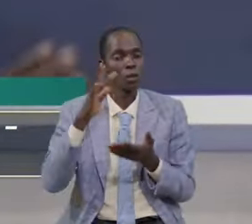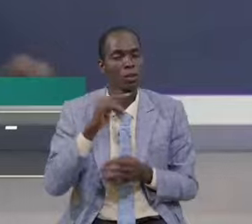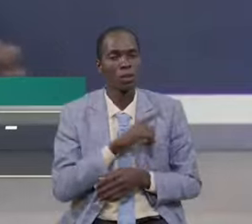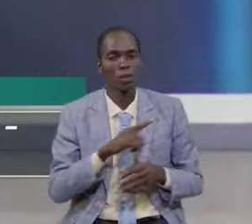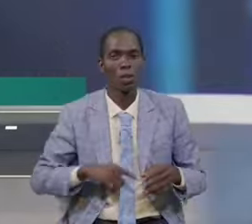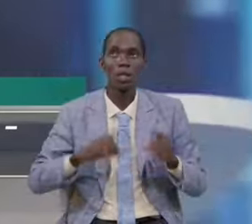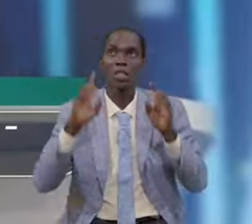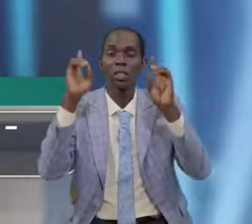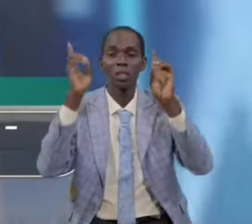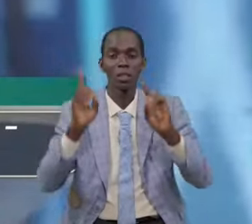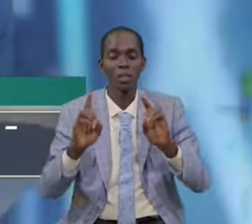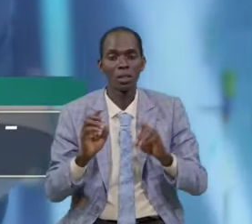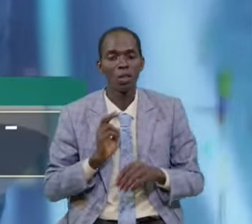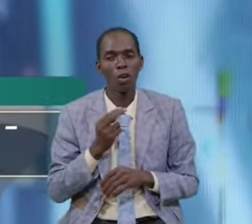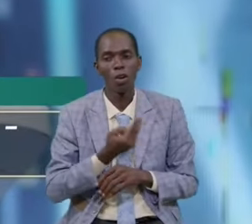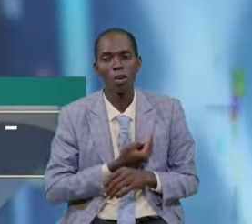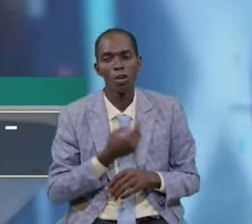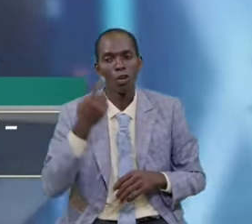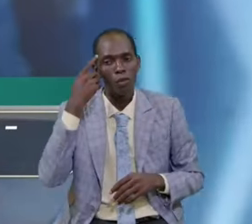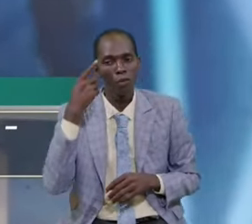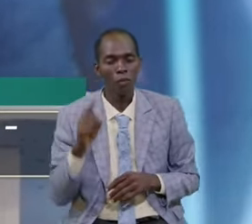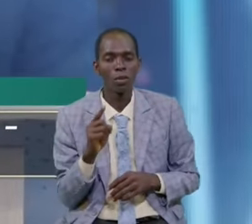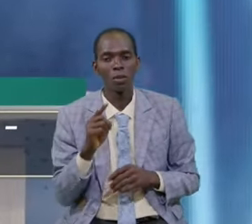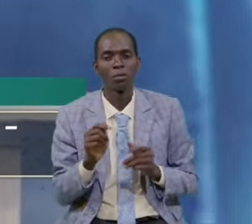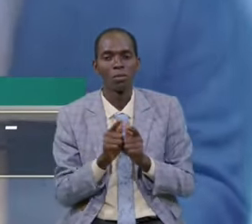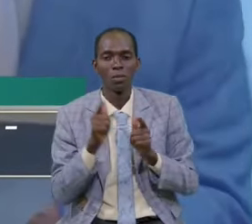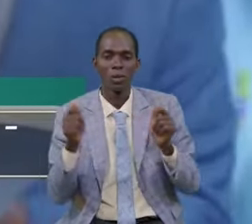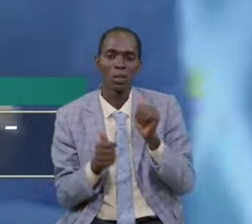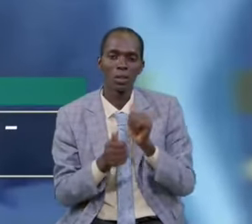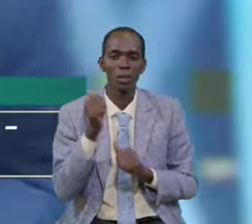discerne ça pour la gloire, dans la gloire.